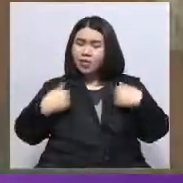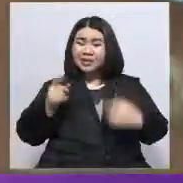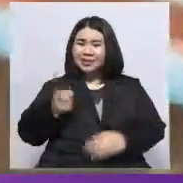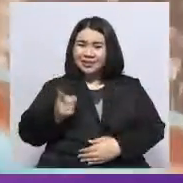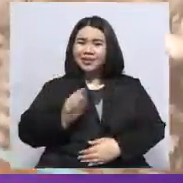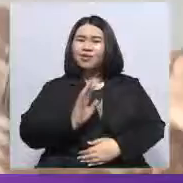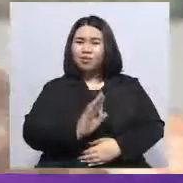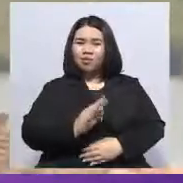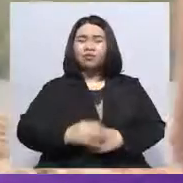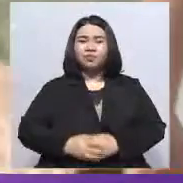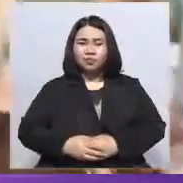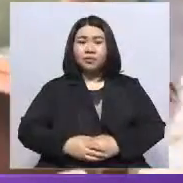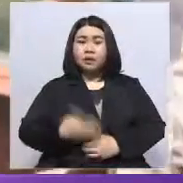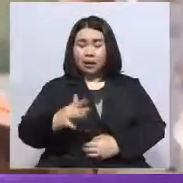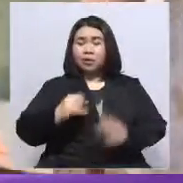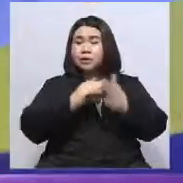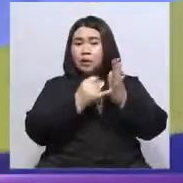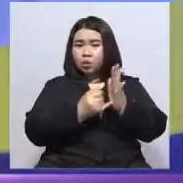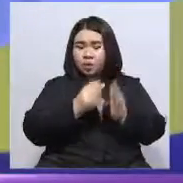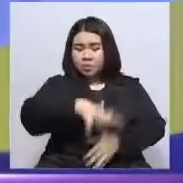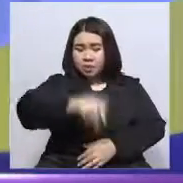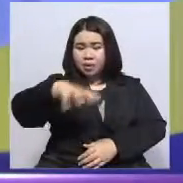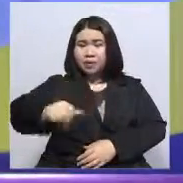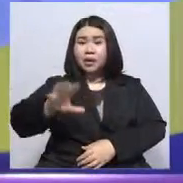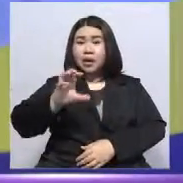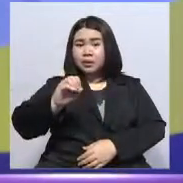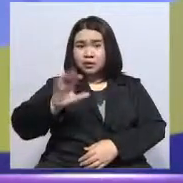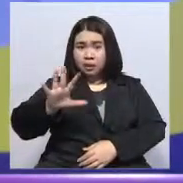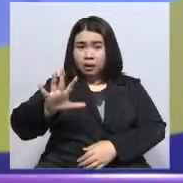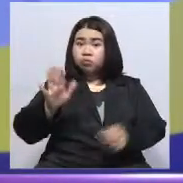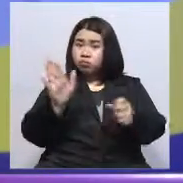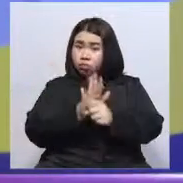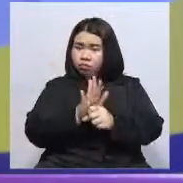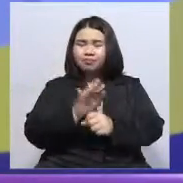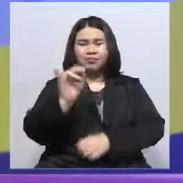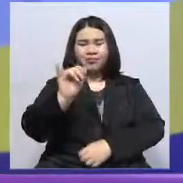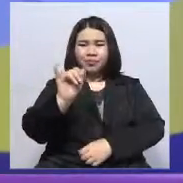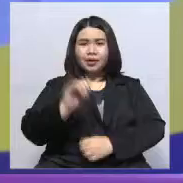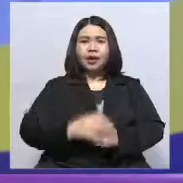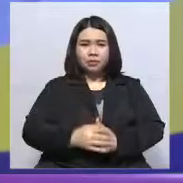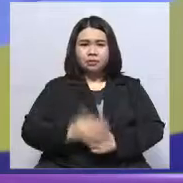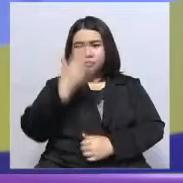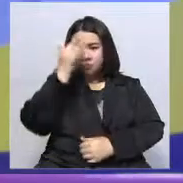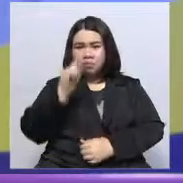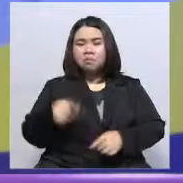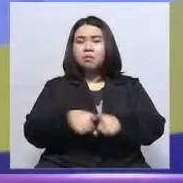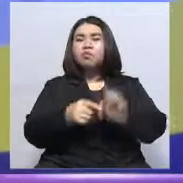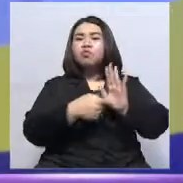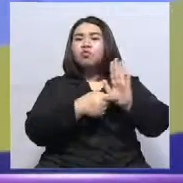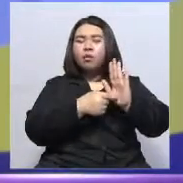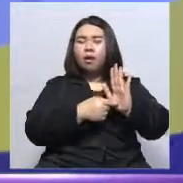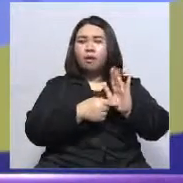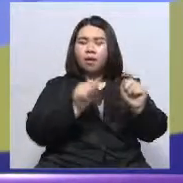แท้ของท่านทีนี้55เมืองรองนั้นเนี่ยถามว่าครบหมดแล้วหรือยังบอกว่ายังเพราะนั่นคือการยกแบบเข